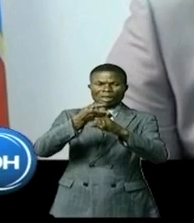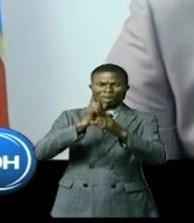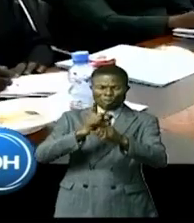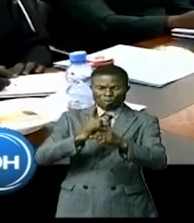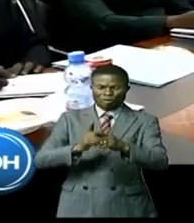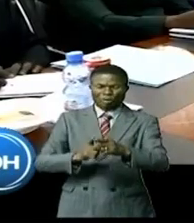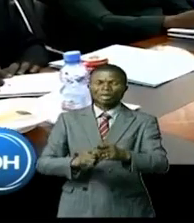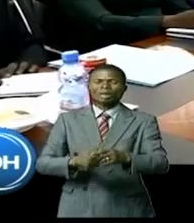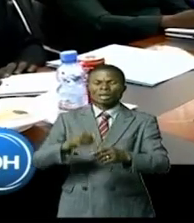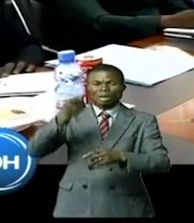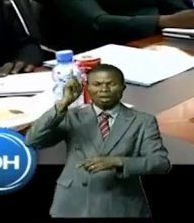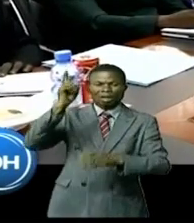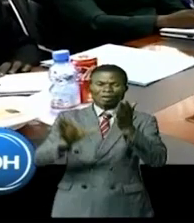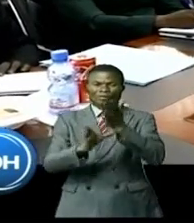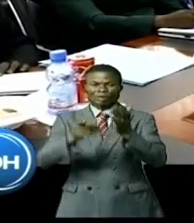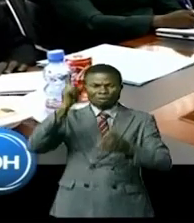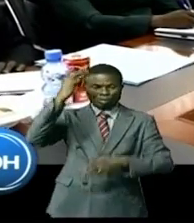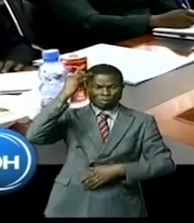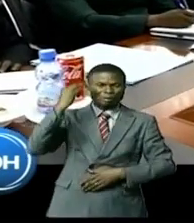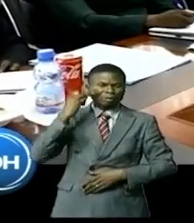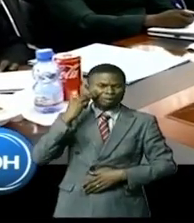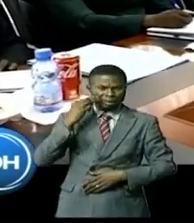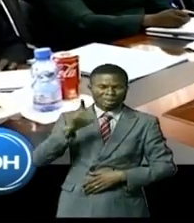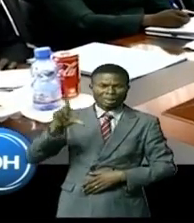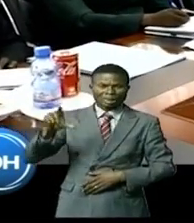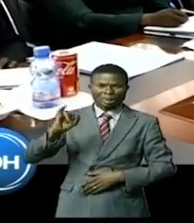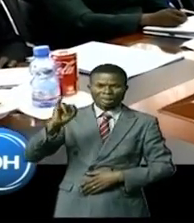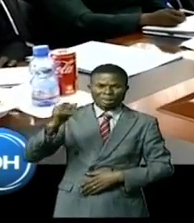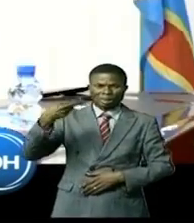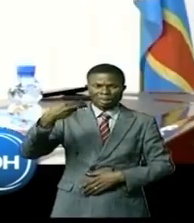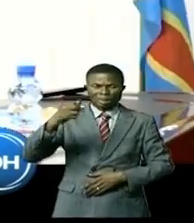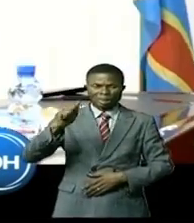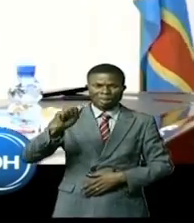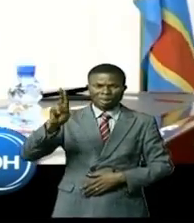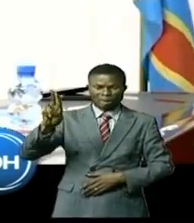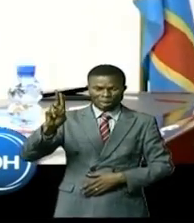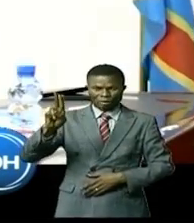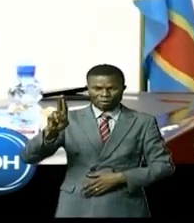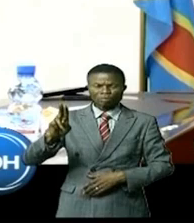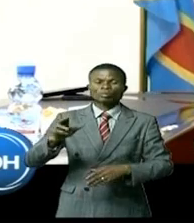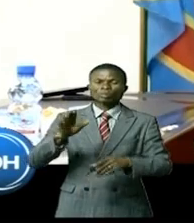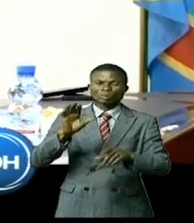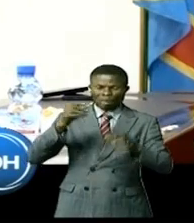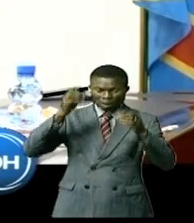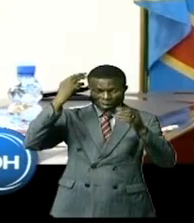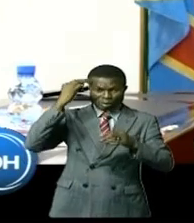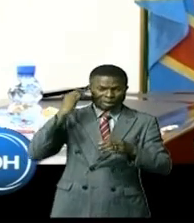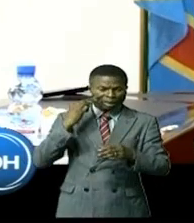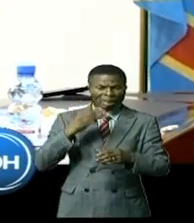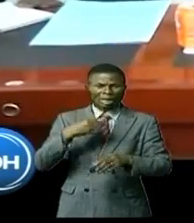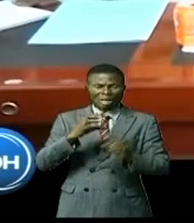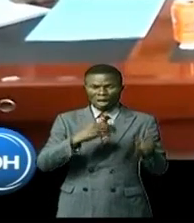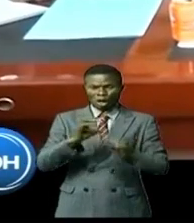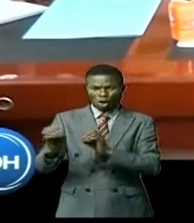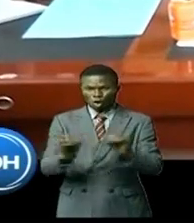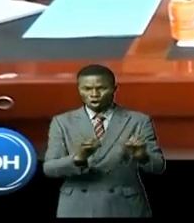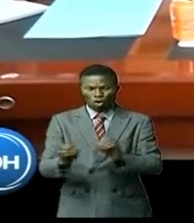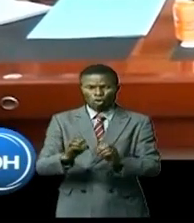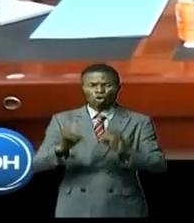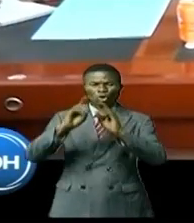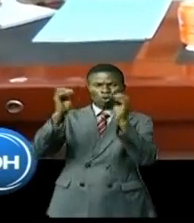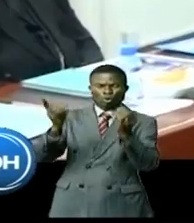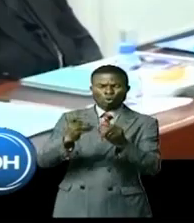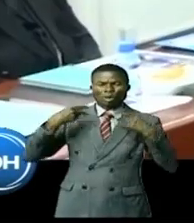ministre de la fonction publique, Jean-Pierre Liaou. C'est ce qui ressort de la rencontre qu'a eu le patron de la fonction publique avec la délégation des hommes de